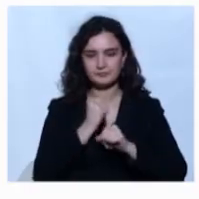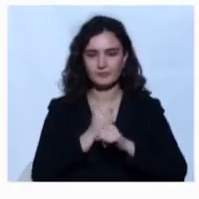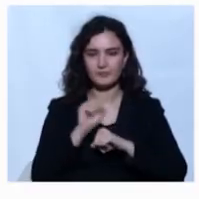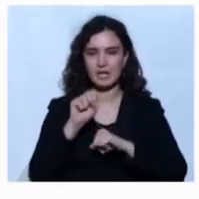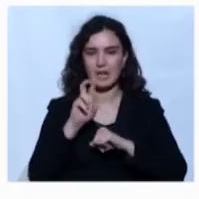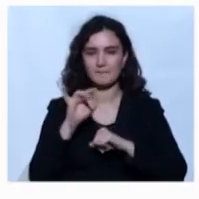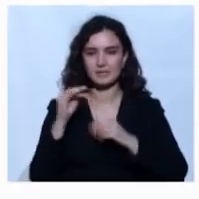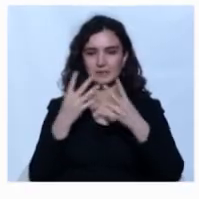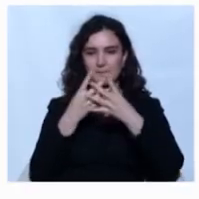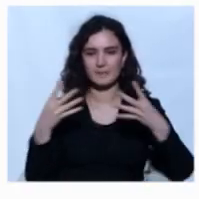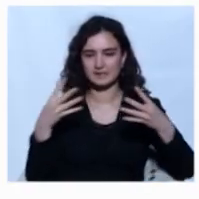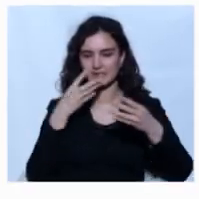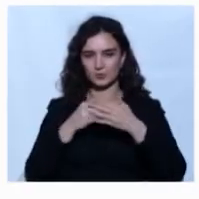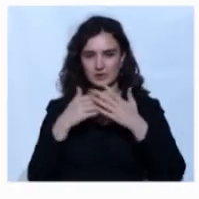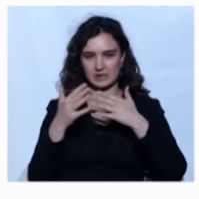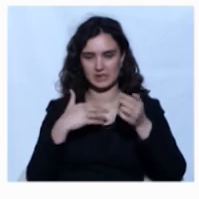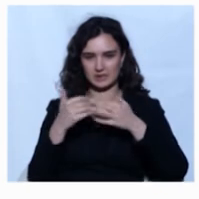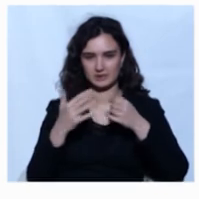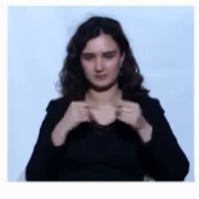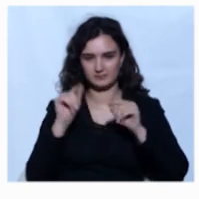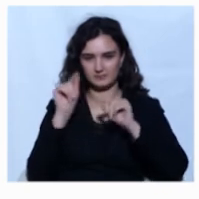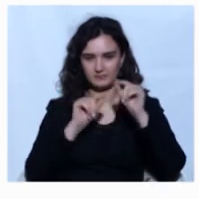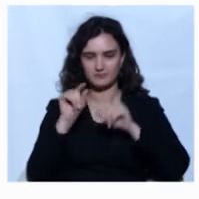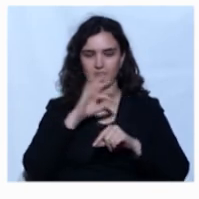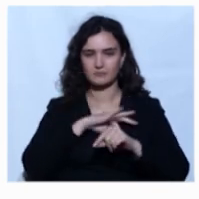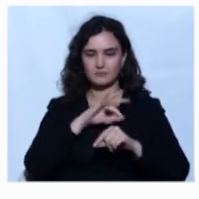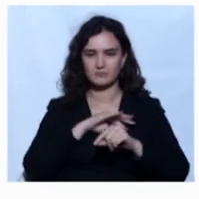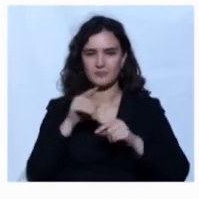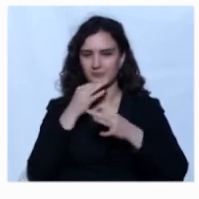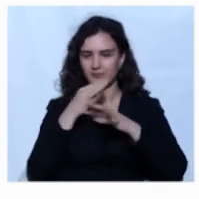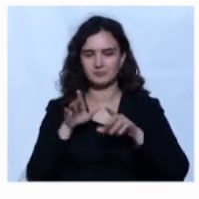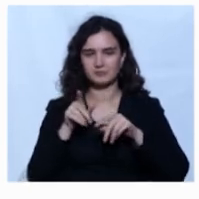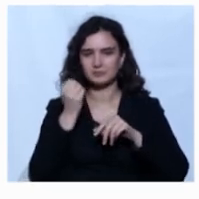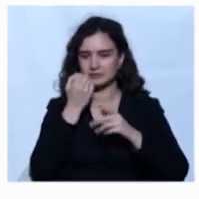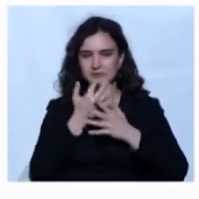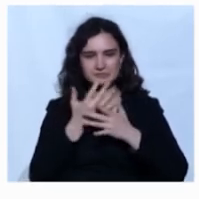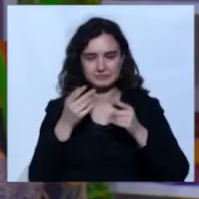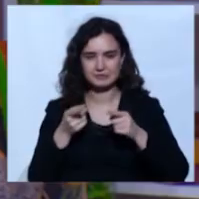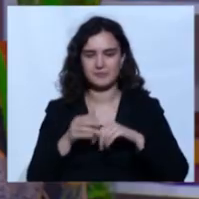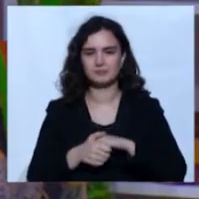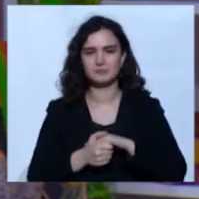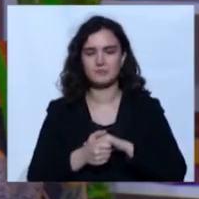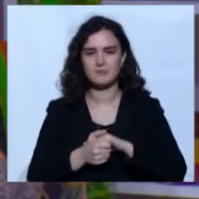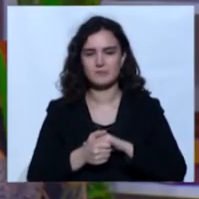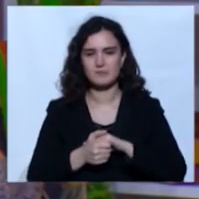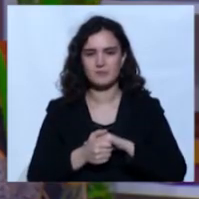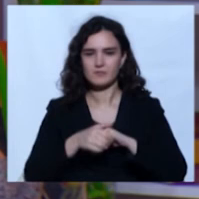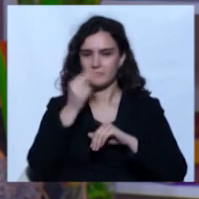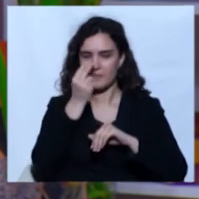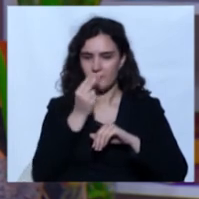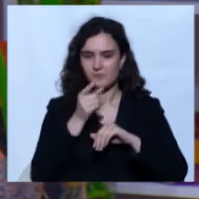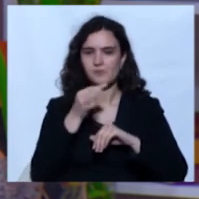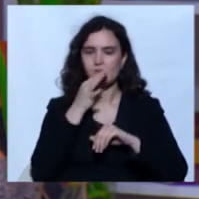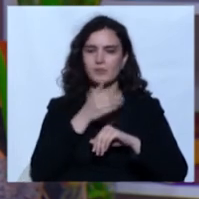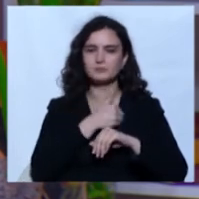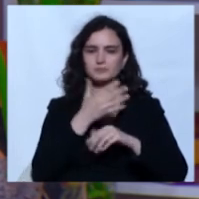გააკეთეთ ალბერტის ბადე საკუთარი ხელით. გამოიყენეთ ის ნებისმიერი ნივთის დასახატად, ან